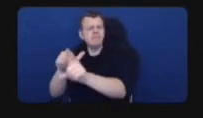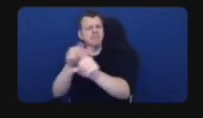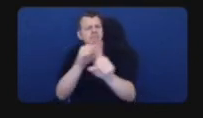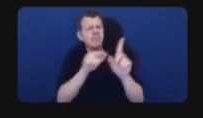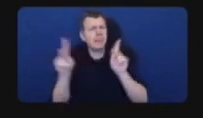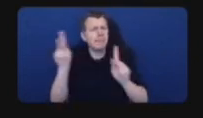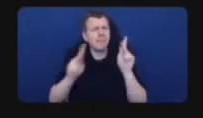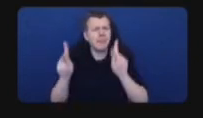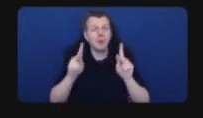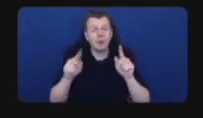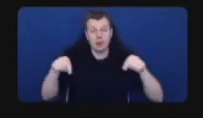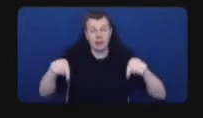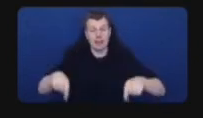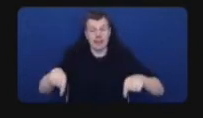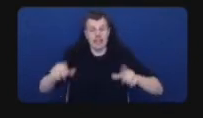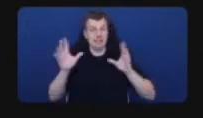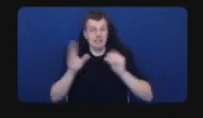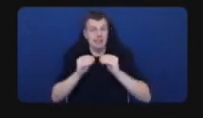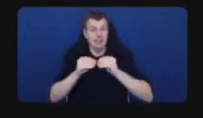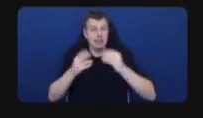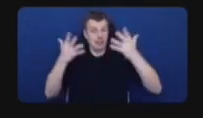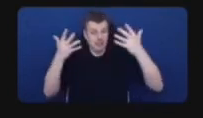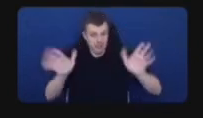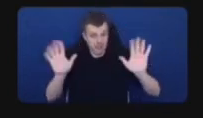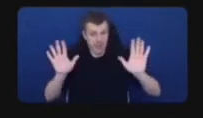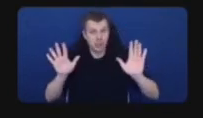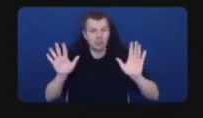我来提醒一下我们的听众，